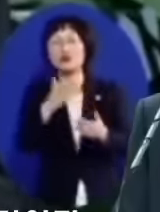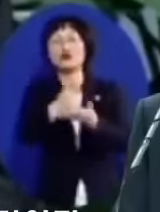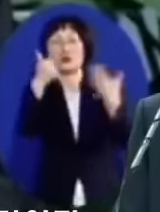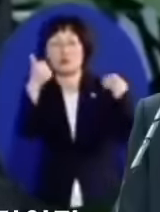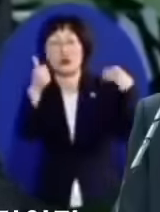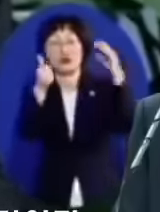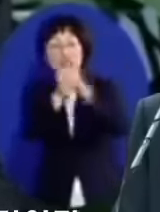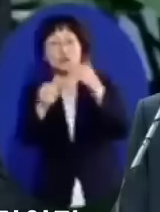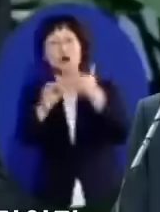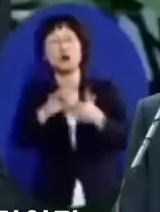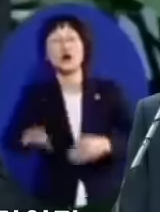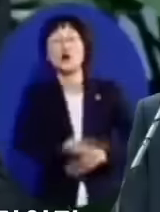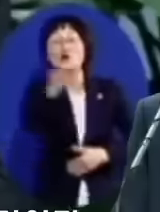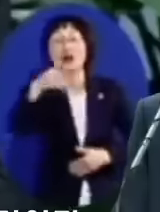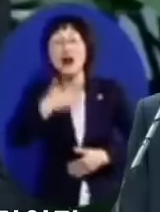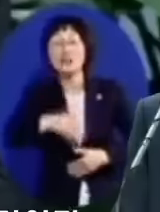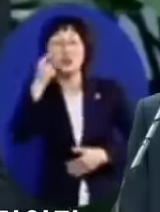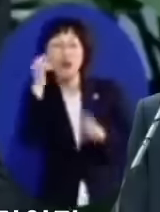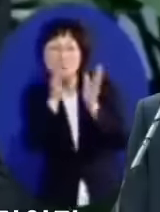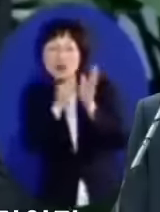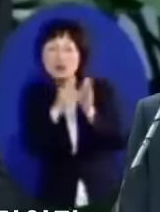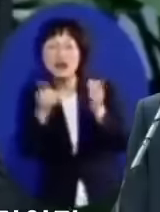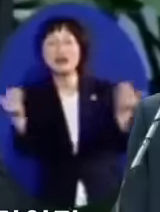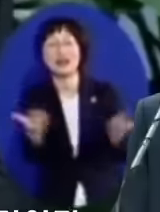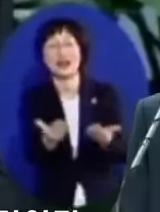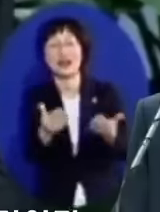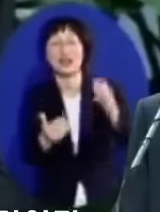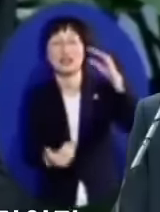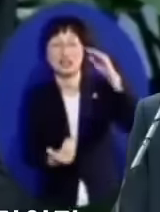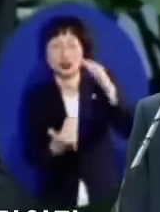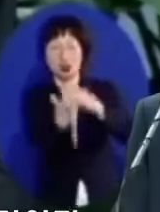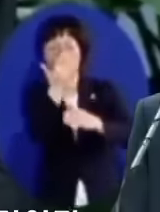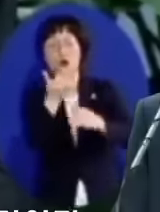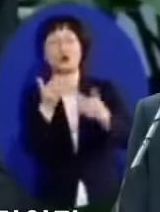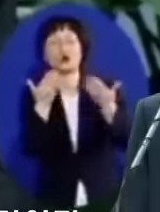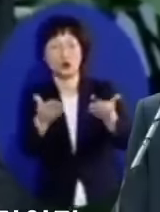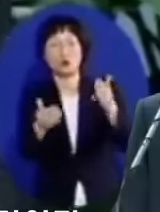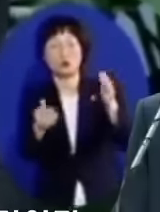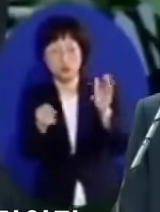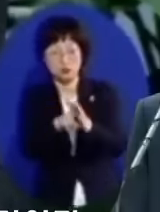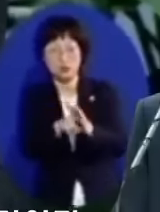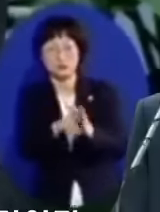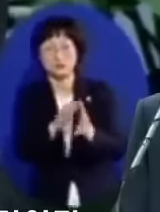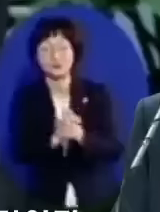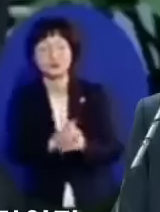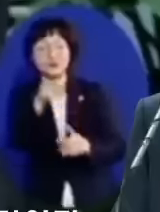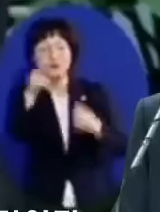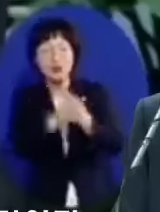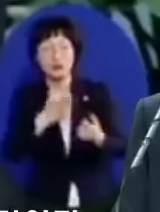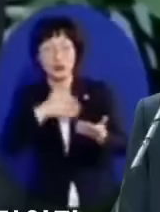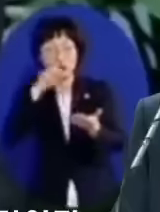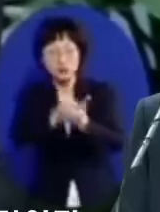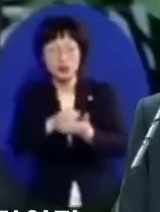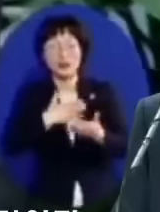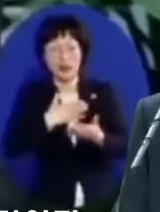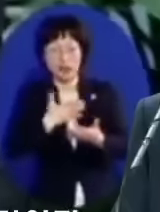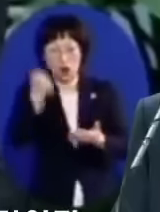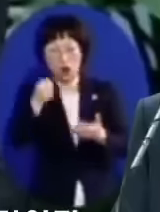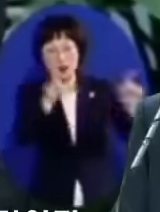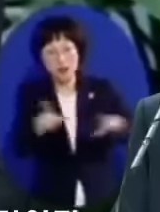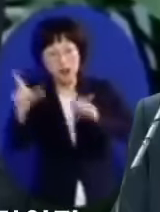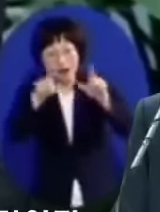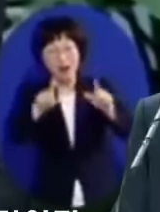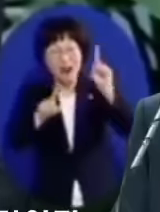맡겨놓으면 우리가 알지 못하는 비밀한 역사를 이루어주시는 것입니다. 그렇기 때문에 내가 점령한 나의 삶을 하나도